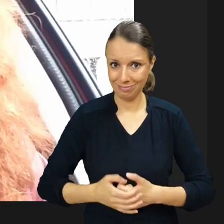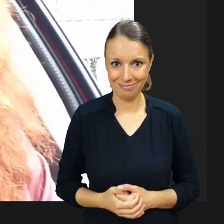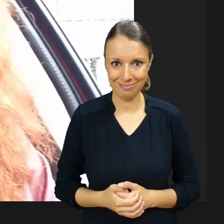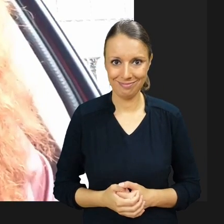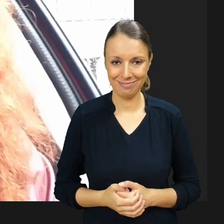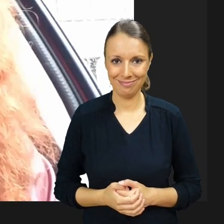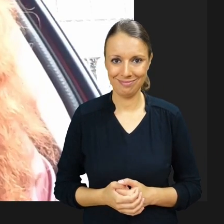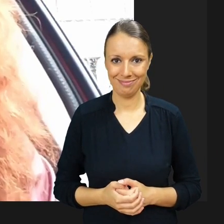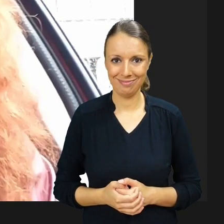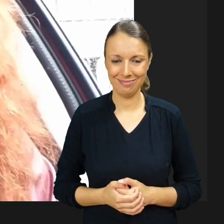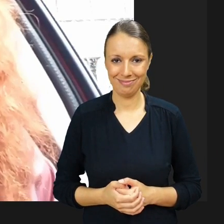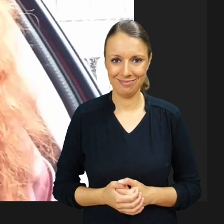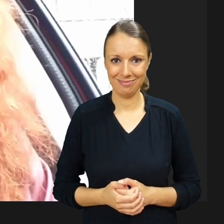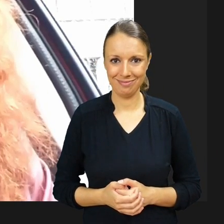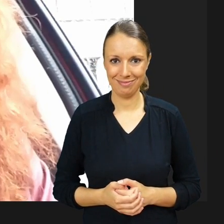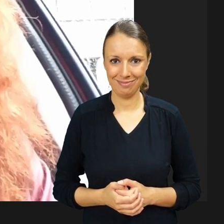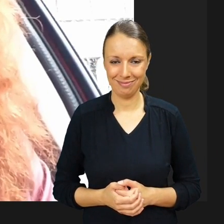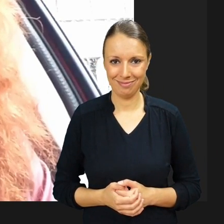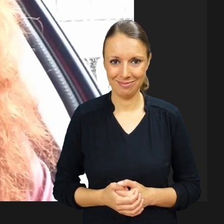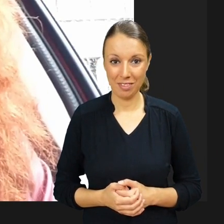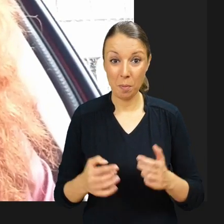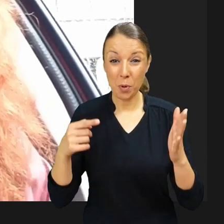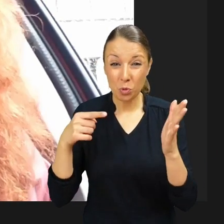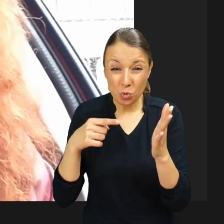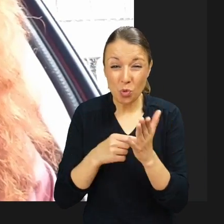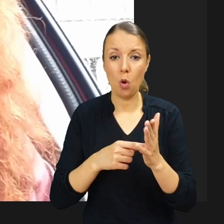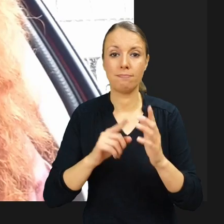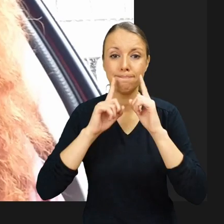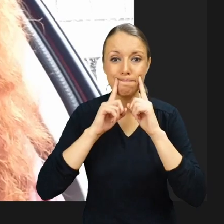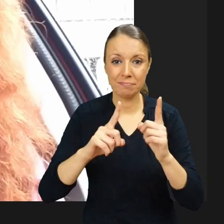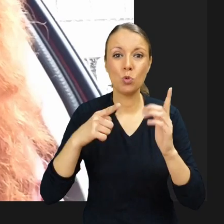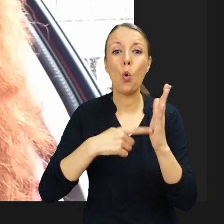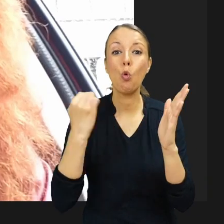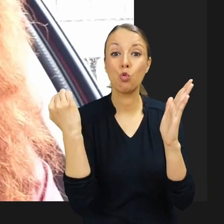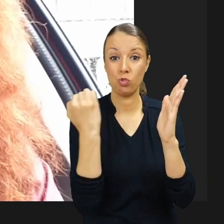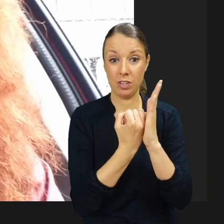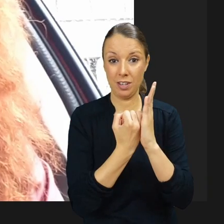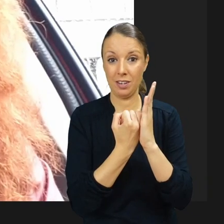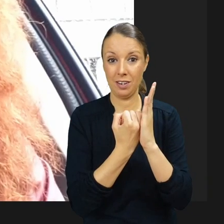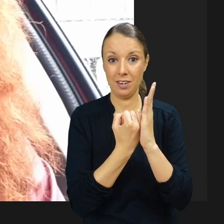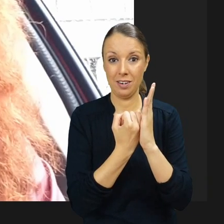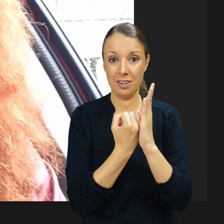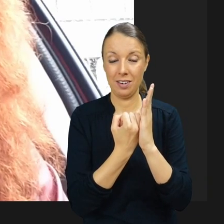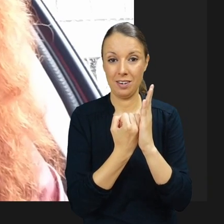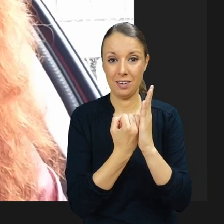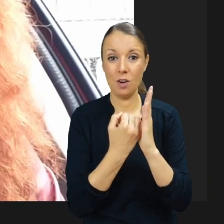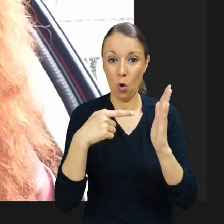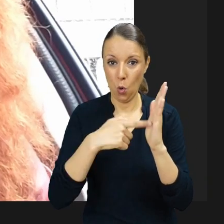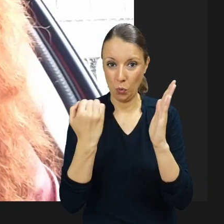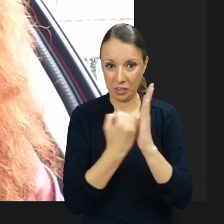to podlega wyłącznie ustawie o trybie działania